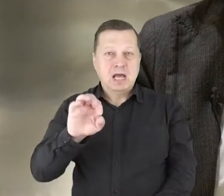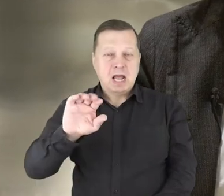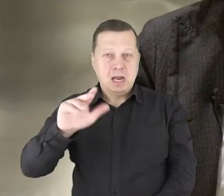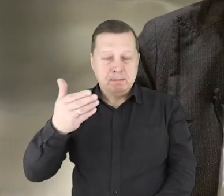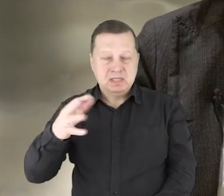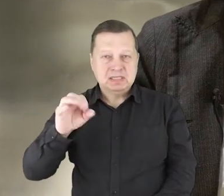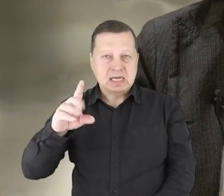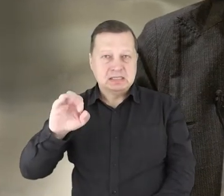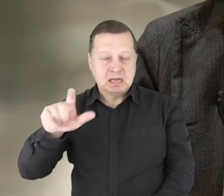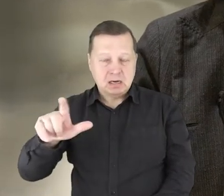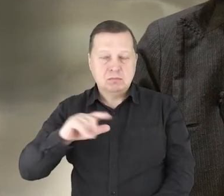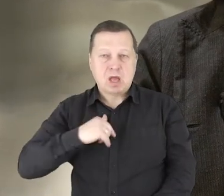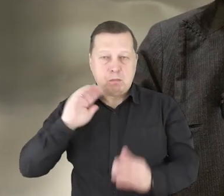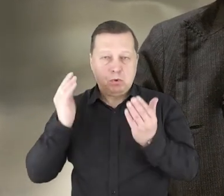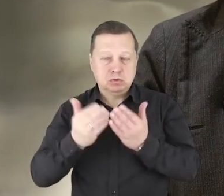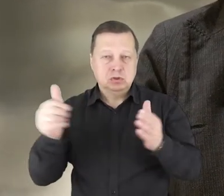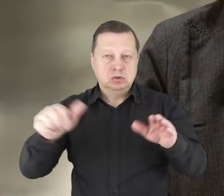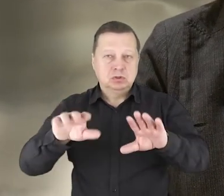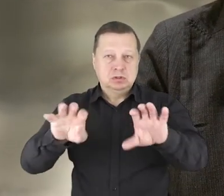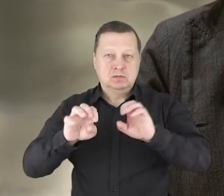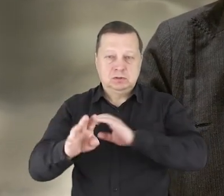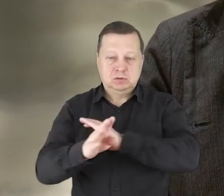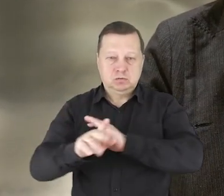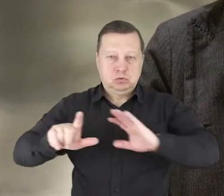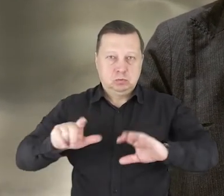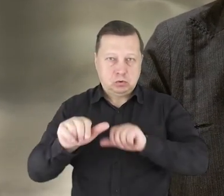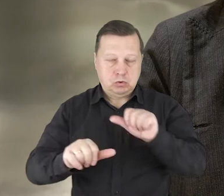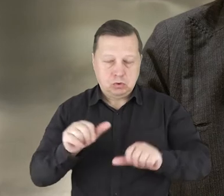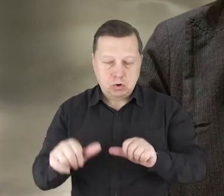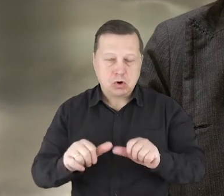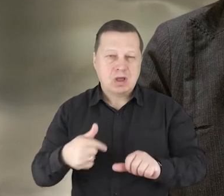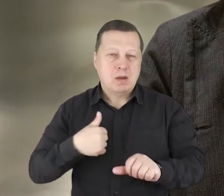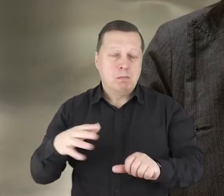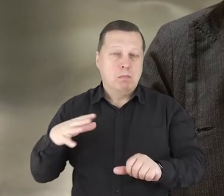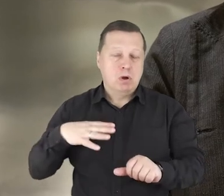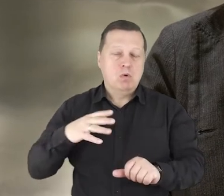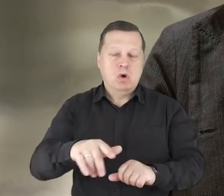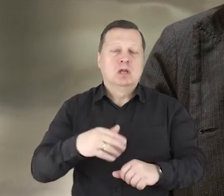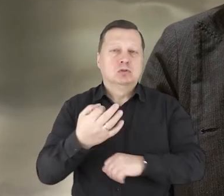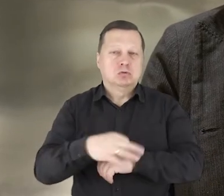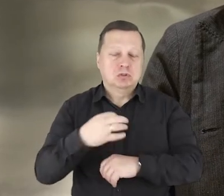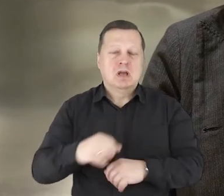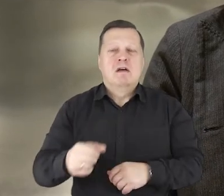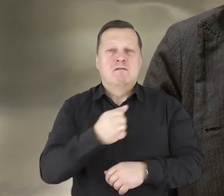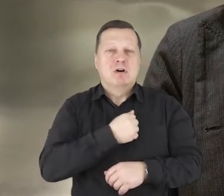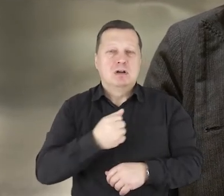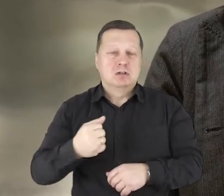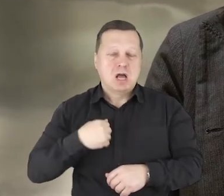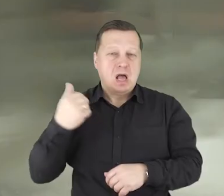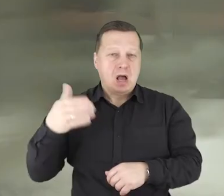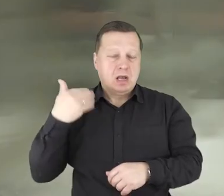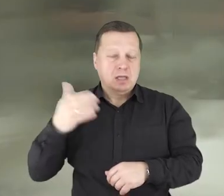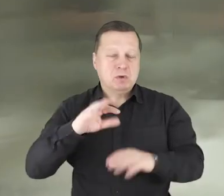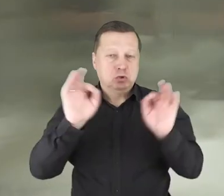Wilhelma Sasnala miałam okazję poznać w 1997 roku, kiedy jeszcze jako student Warszawskiej Akademii Sztuk